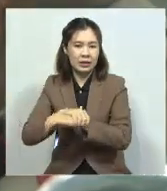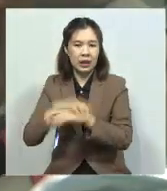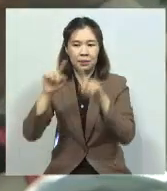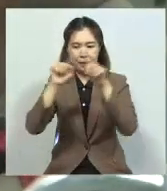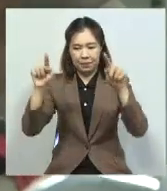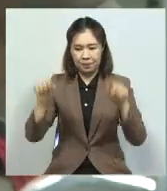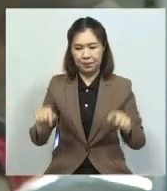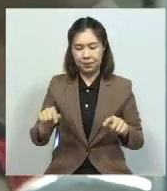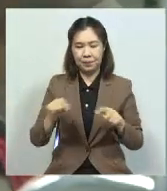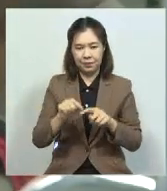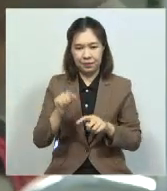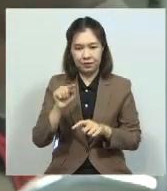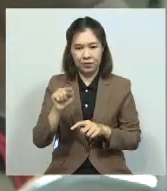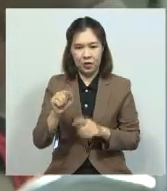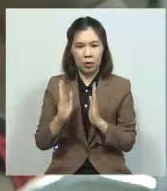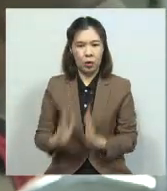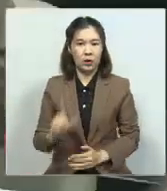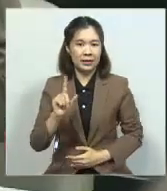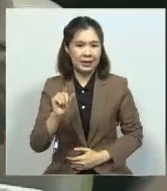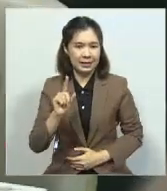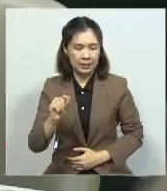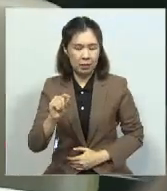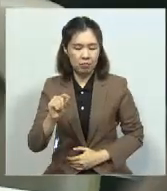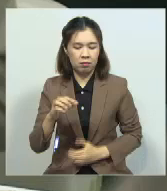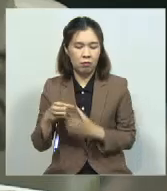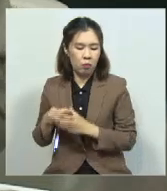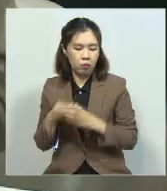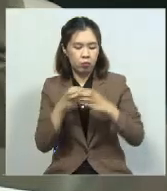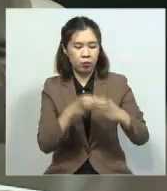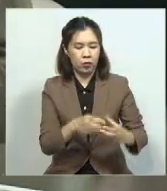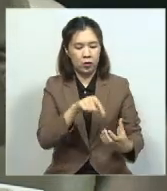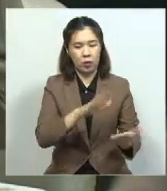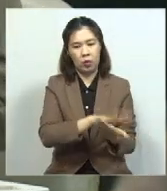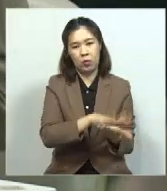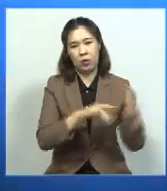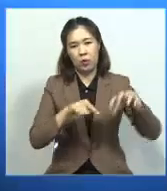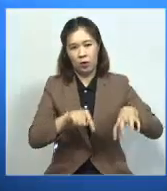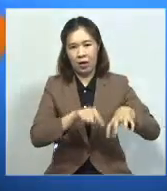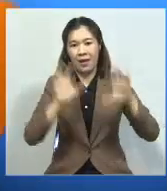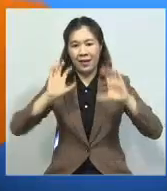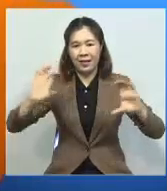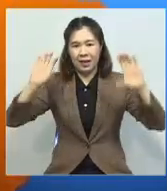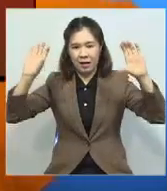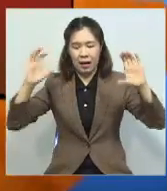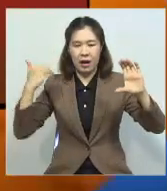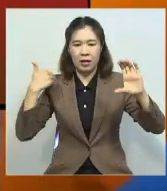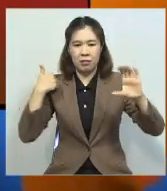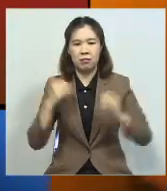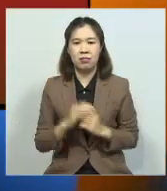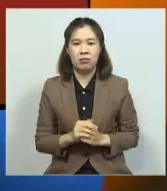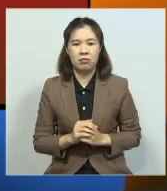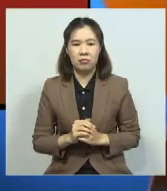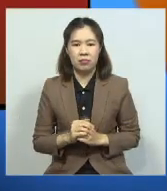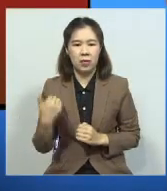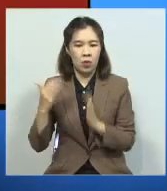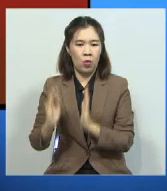ามหมายศาลอาญาธนบุรี20คนในข้อหาร่วมกันบุกรุกสถานที่ราชการพร้อมทั้งเยาวชนอีก4คนที่อยู่ในขั้นตอนการ